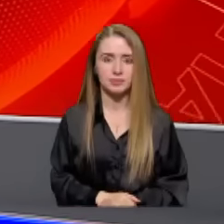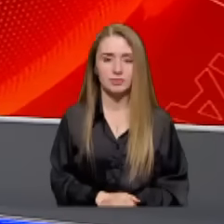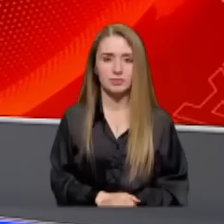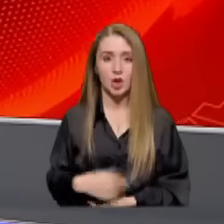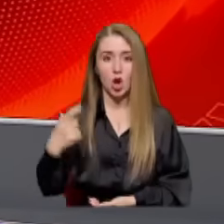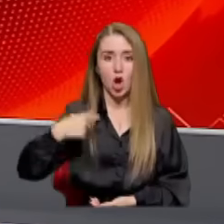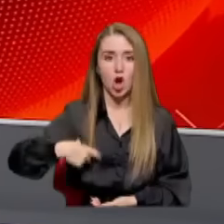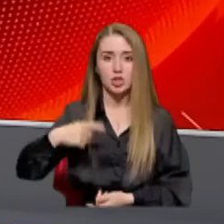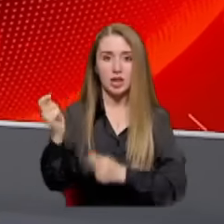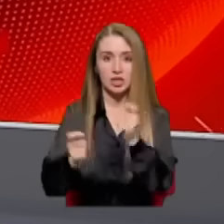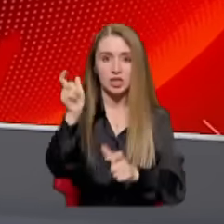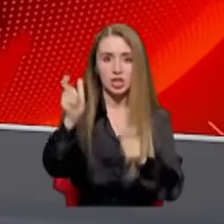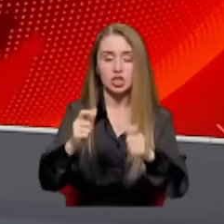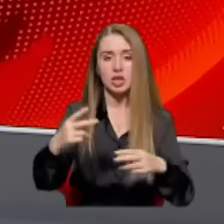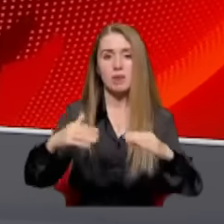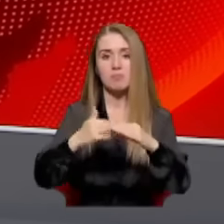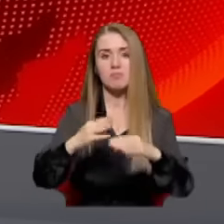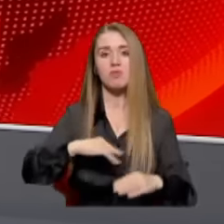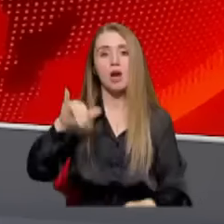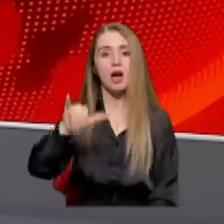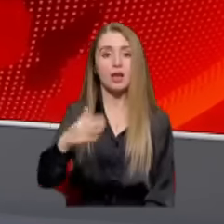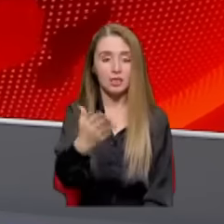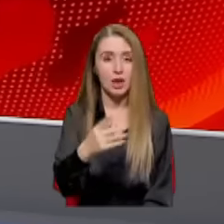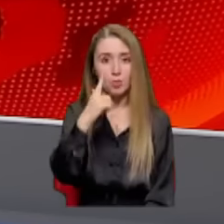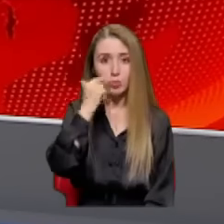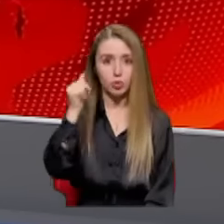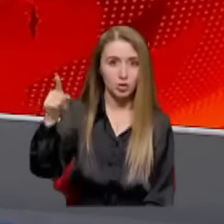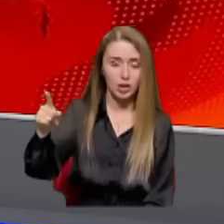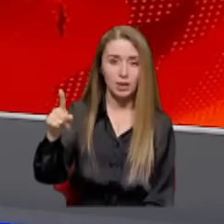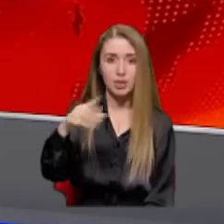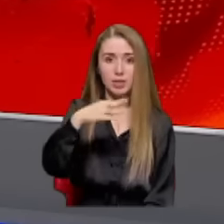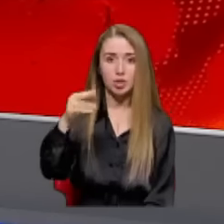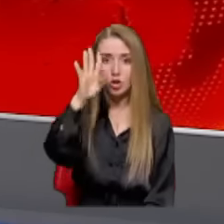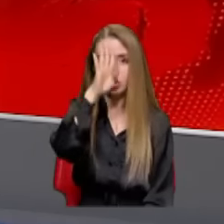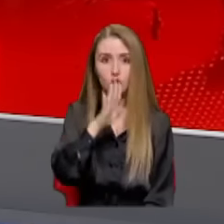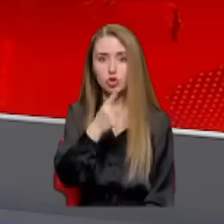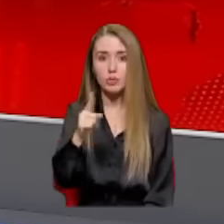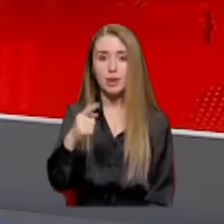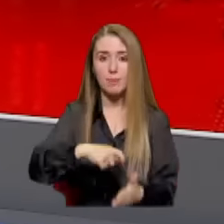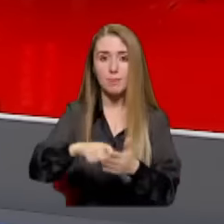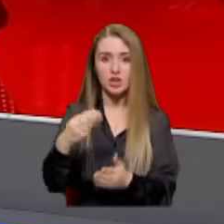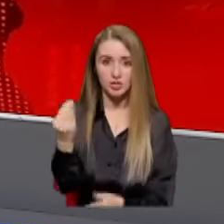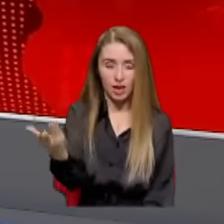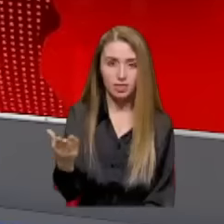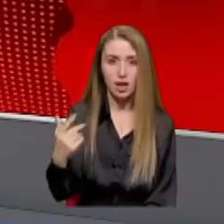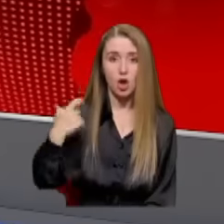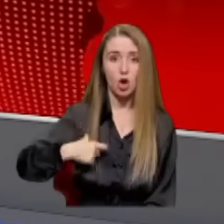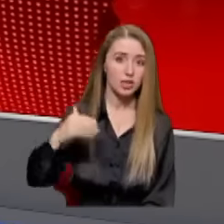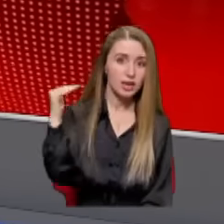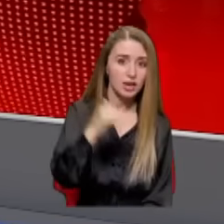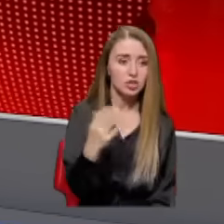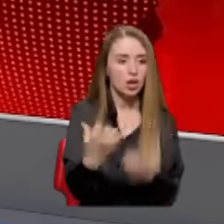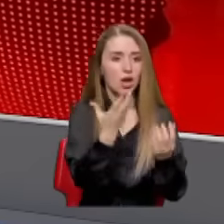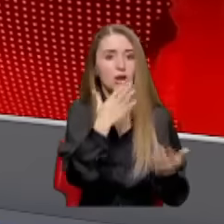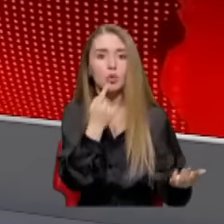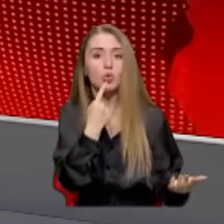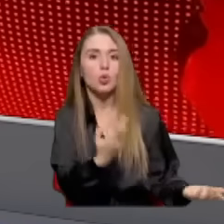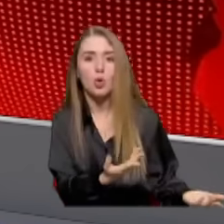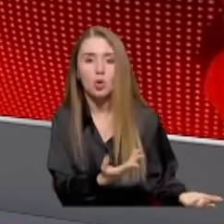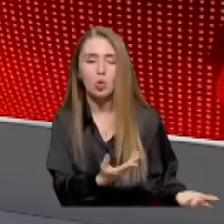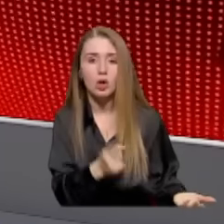Taşeronla işçilerden mesajlar, o kadar haklılar ki, müdürlerine 1 milyon 400 bin maaş verenler taşerona gelince kaynak yok